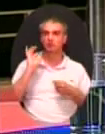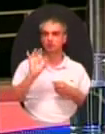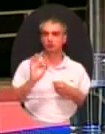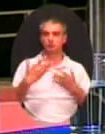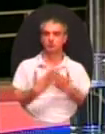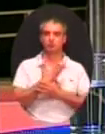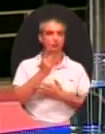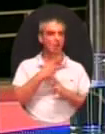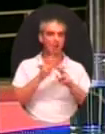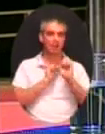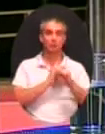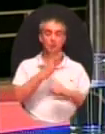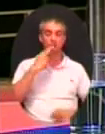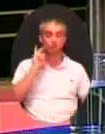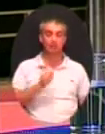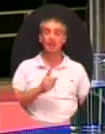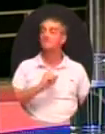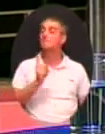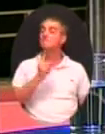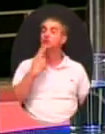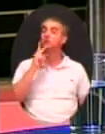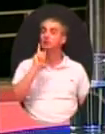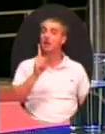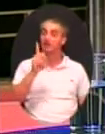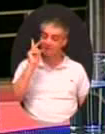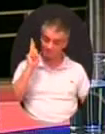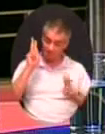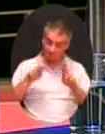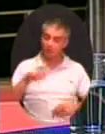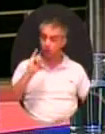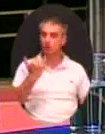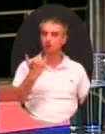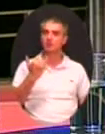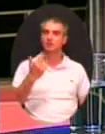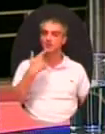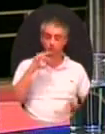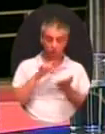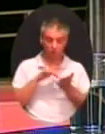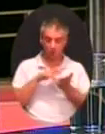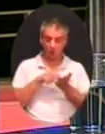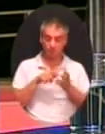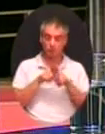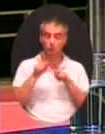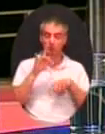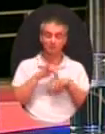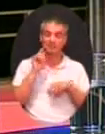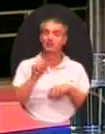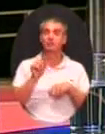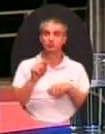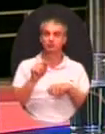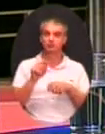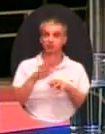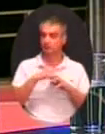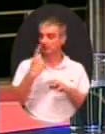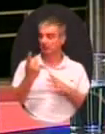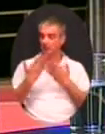פרצות חדשות. אתם תתמכו רק במי שיתחייב בפניכם לסגור? במי שיתחייב בפירוש, כן. שהמקומות כאלה רגישים, שמצד